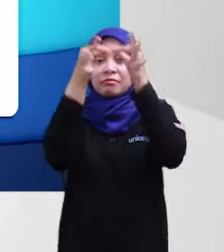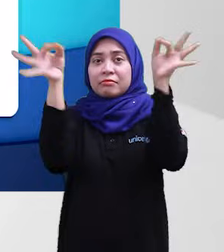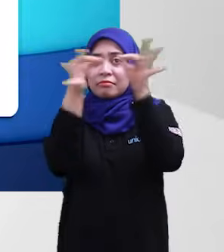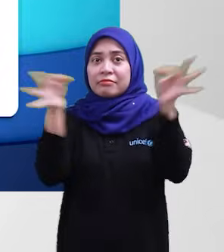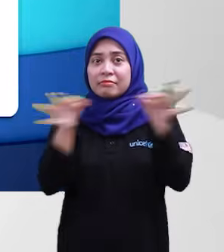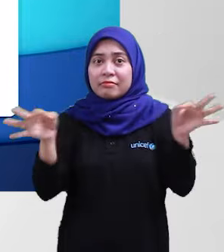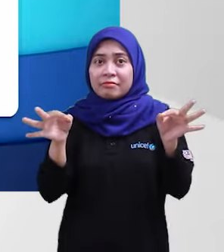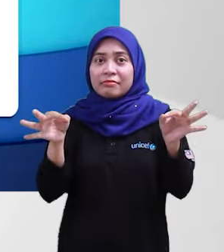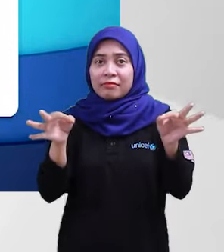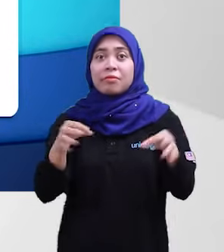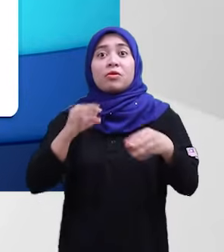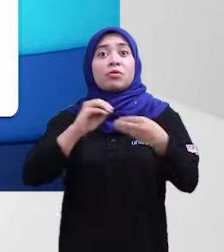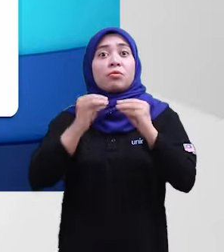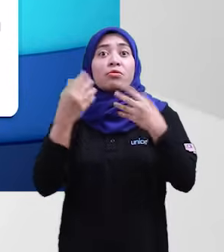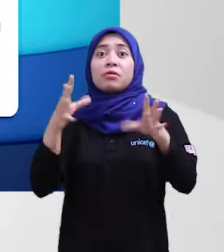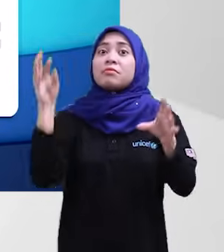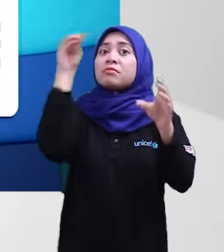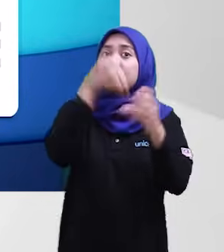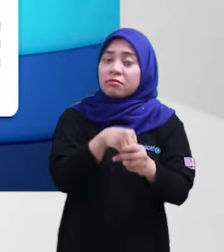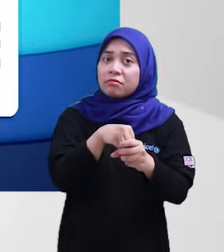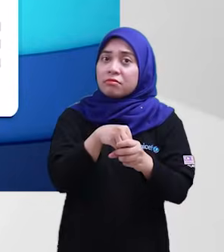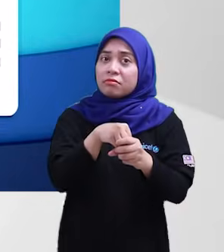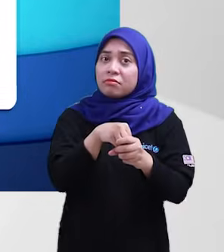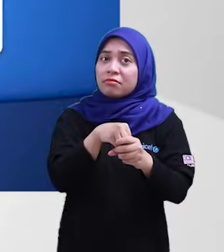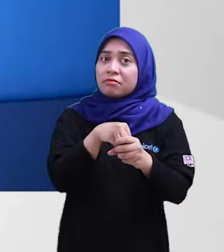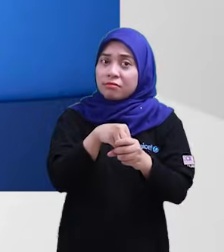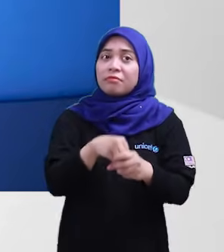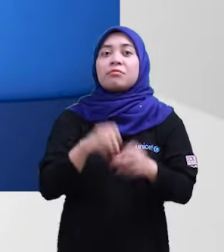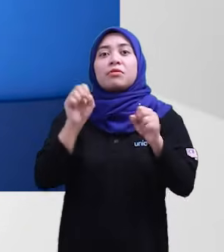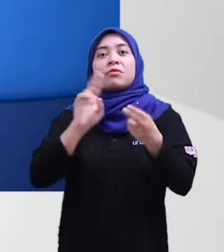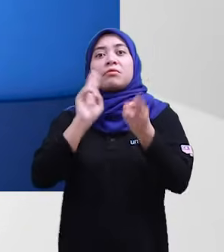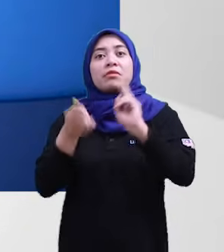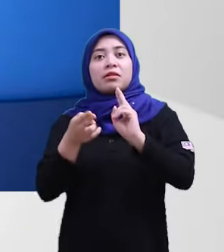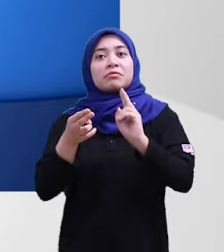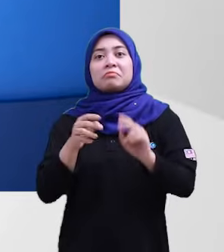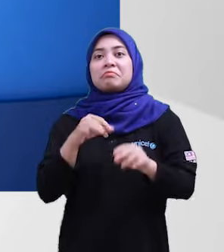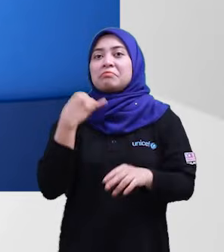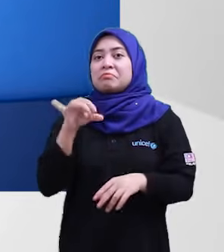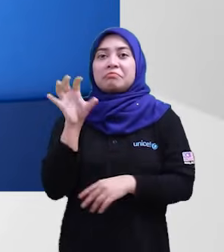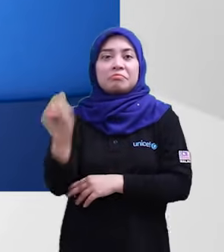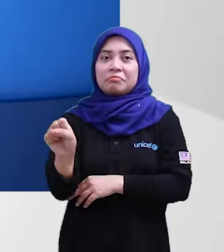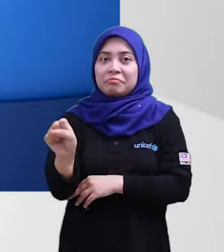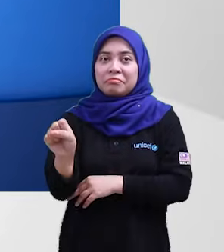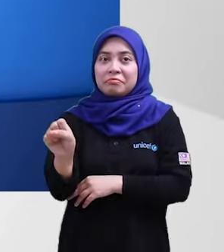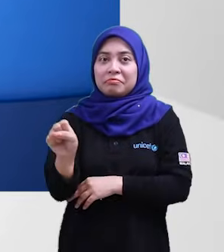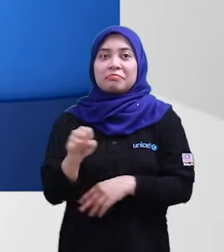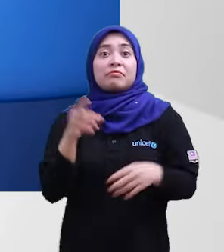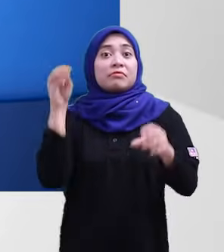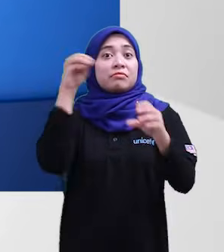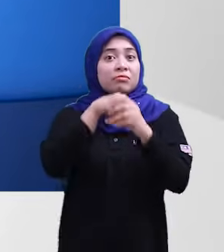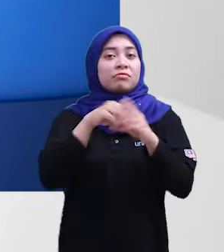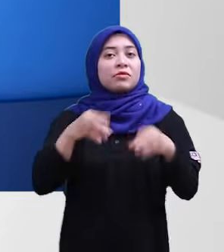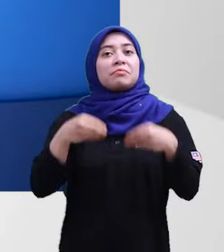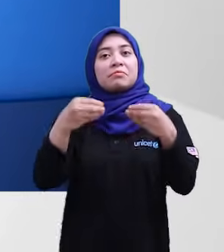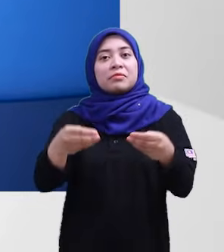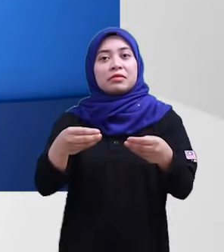bentuk teks. Jadi, bila nombor telah dimasukkan, pemboleh ubah dalam Python tadi tak dapat nak mengesan input